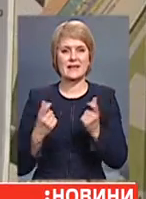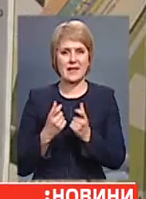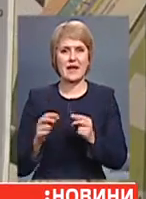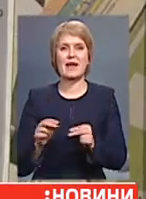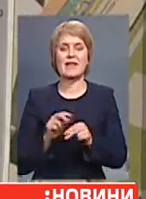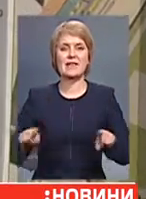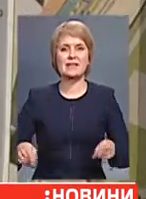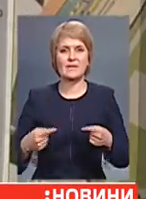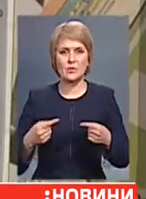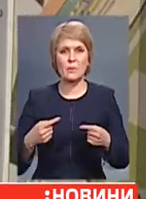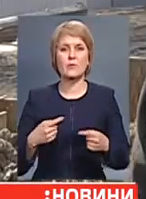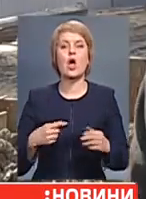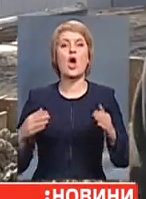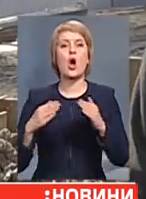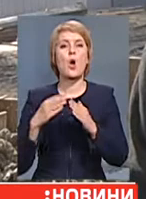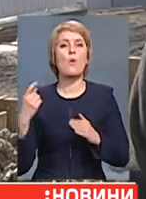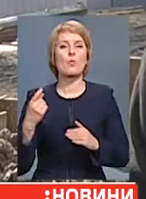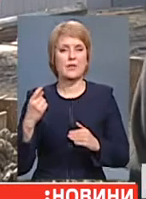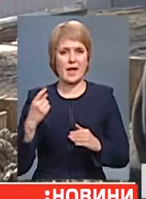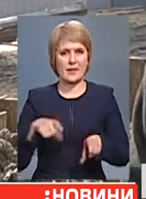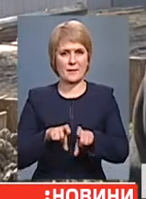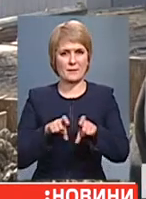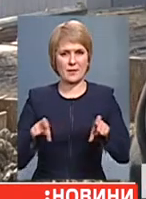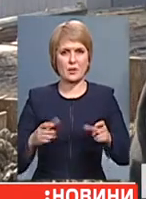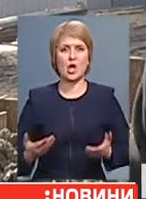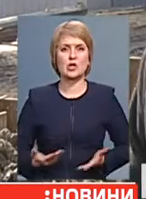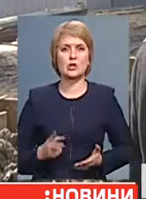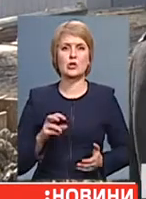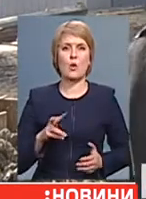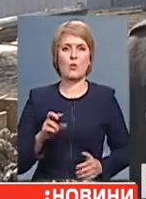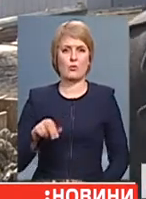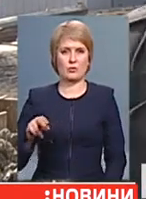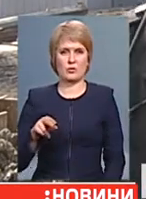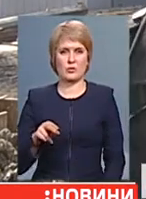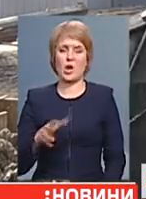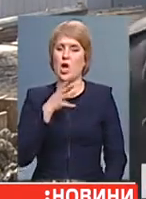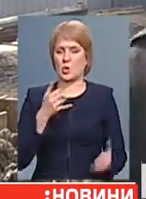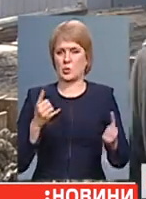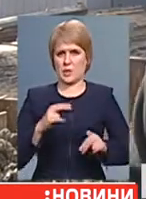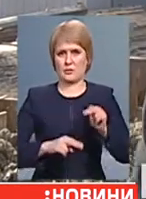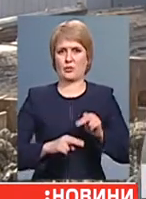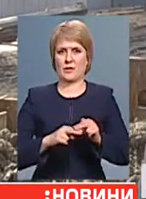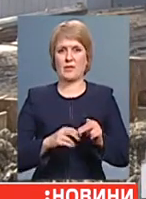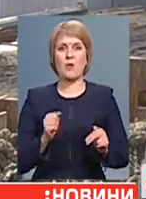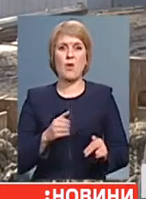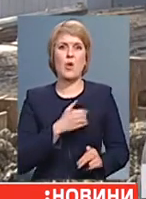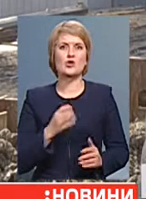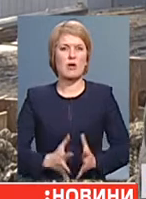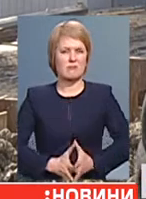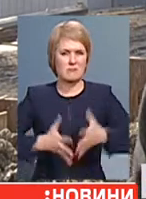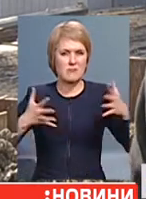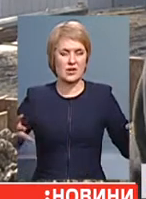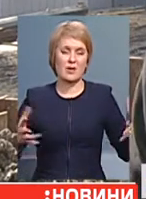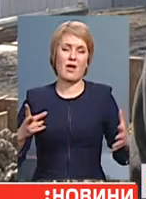підприємство «Житлоінвестбуд». Сучасна будівля, можливо, хотілося б, щоб вона була ще більша, але ж враховуючи